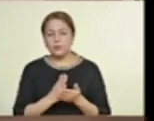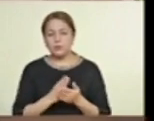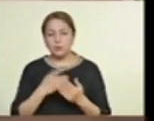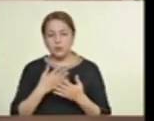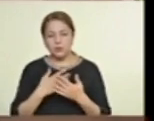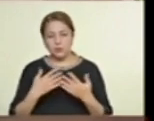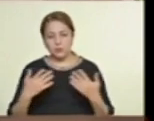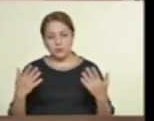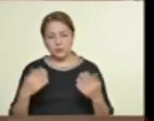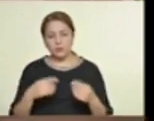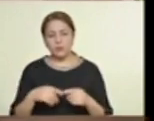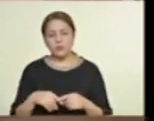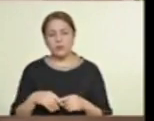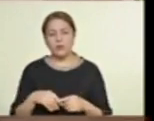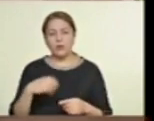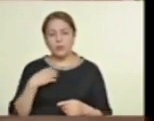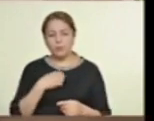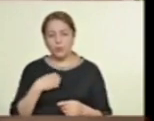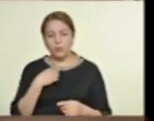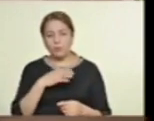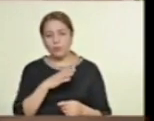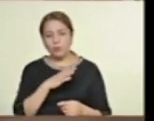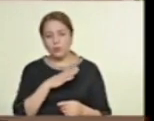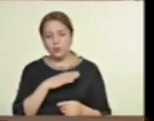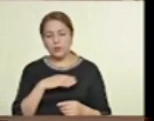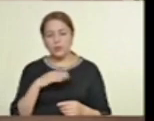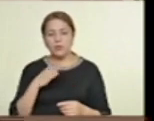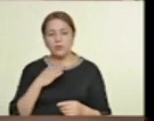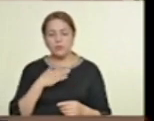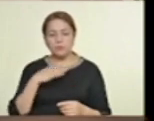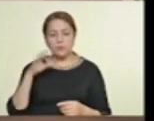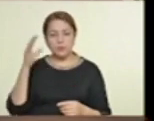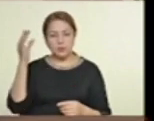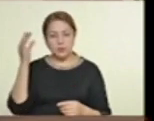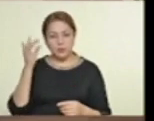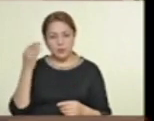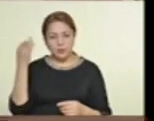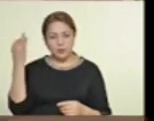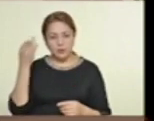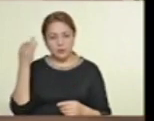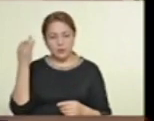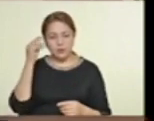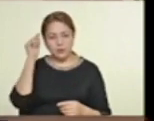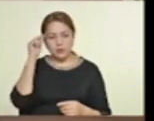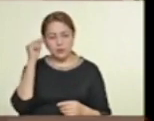jarayonlarda ham katta rol o'ynaganligini biz tarix sahifalaridan bilib olishimiz mumkin.